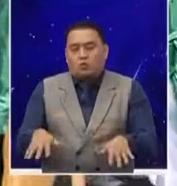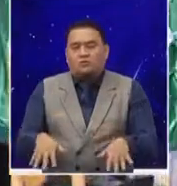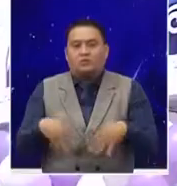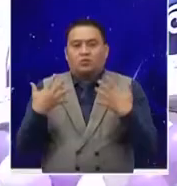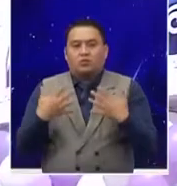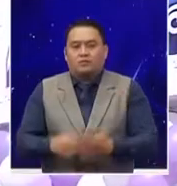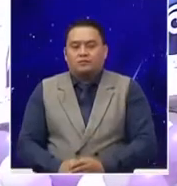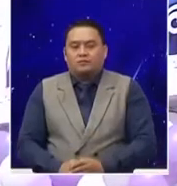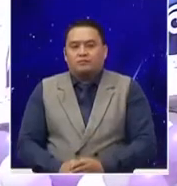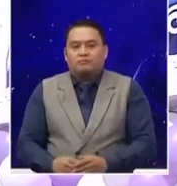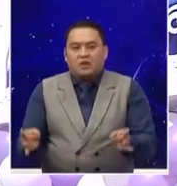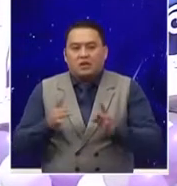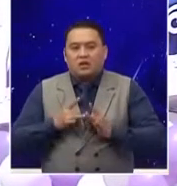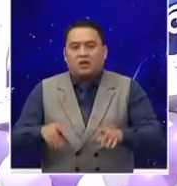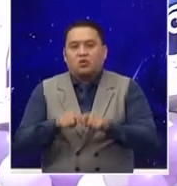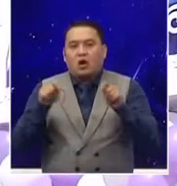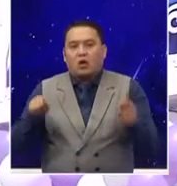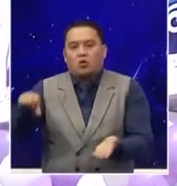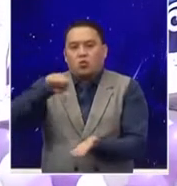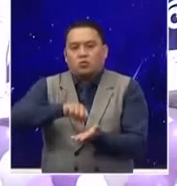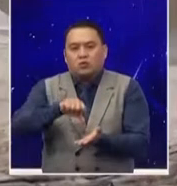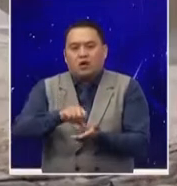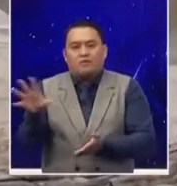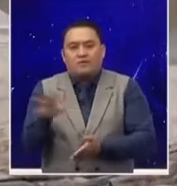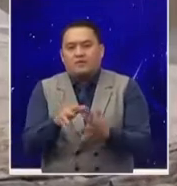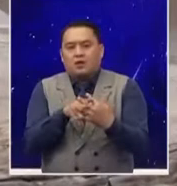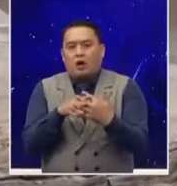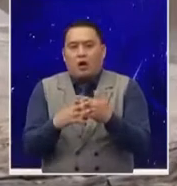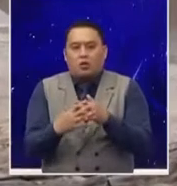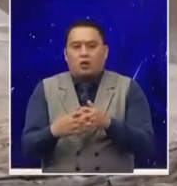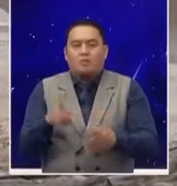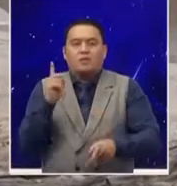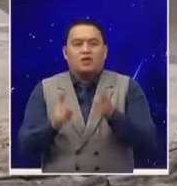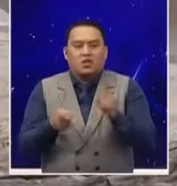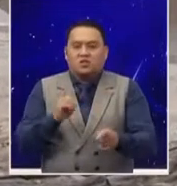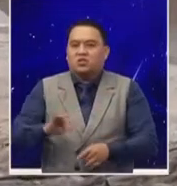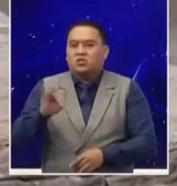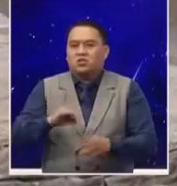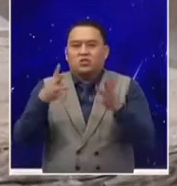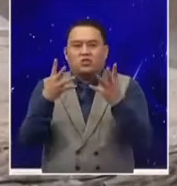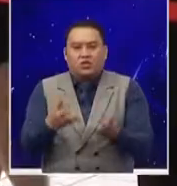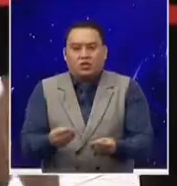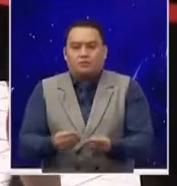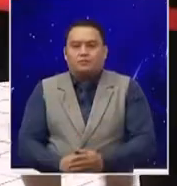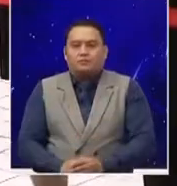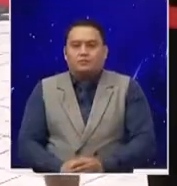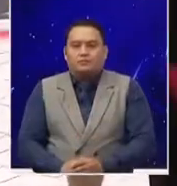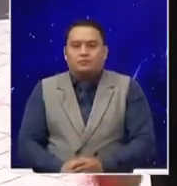вздохнуть. На торжественном открытии школы присутствовал весь аул. Для них это поистине исторический день.